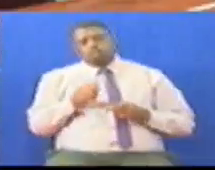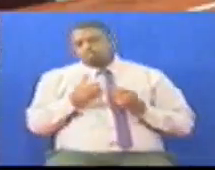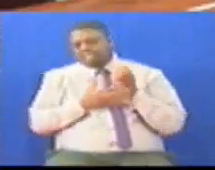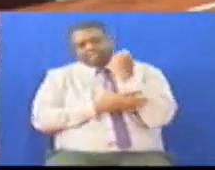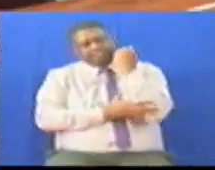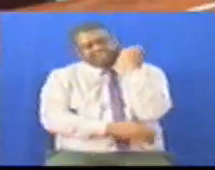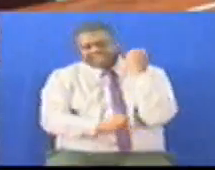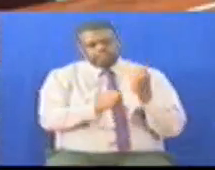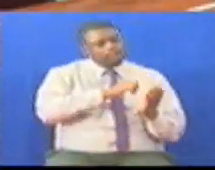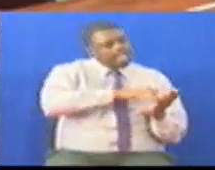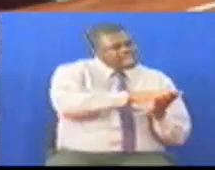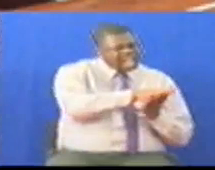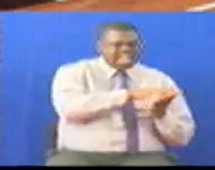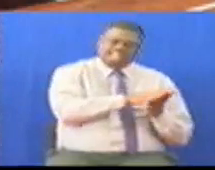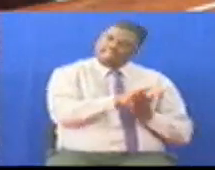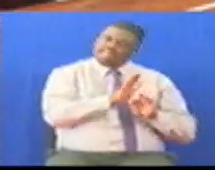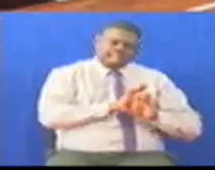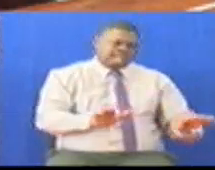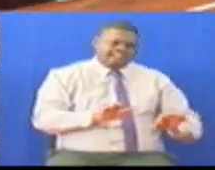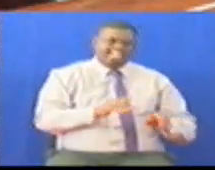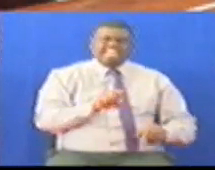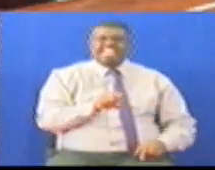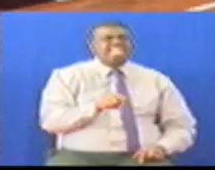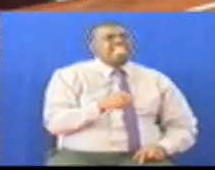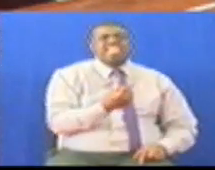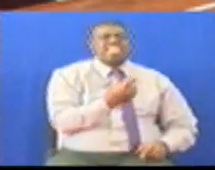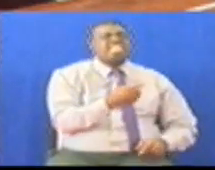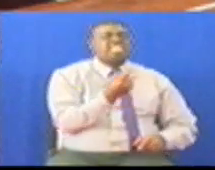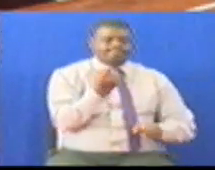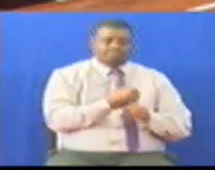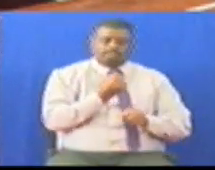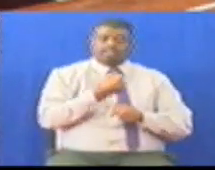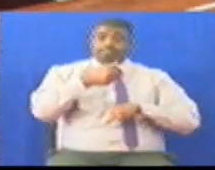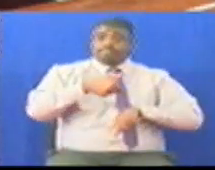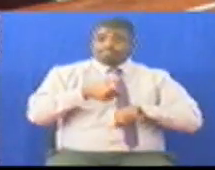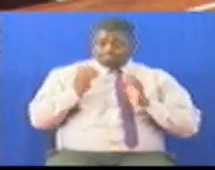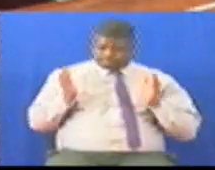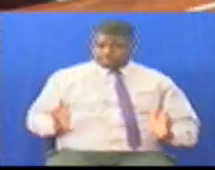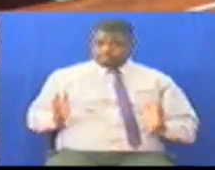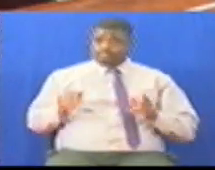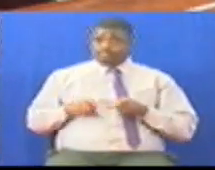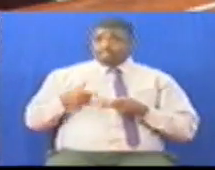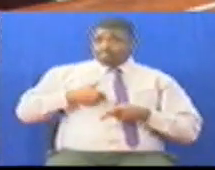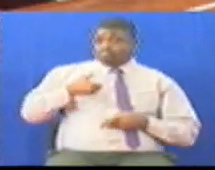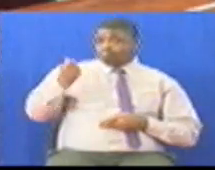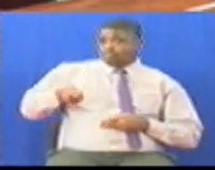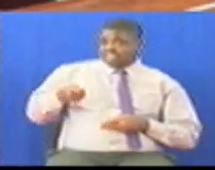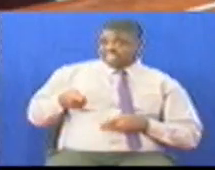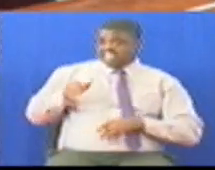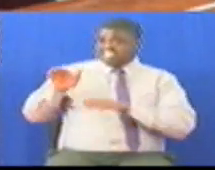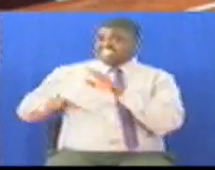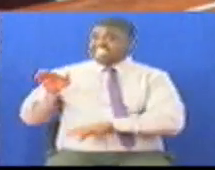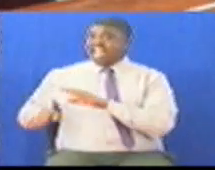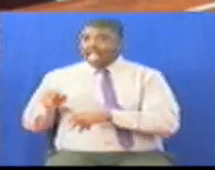nini katika kipindi hiki, na mimi nataka niipongeze sana wananchi wa Singida. Tulikwenda na